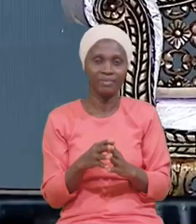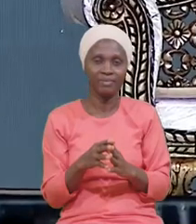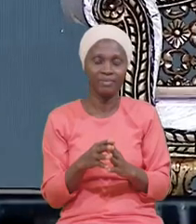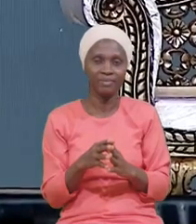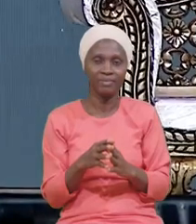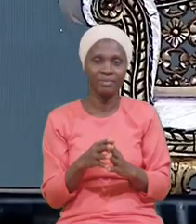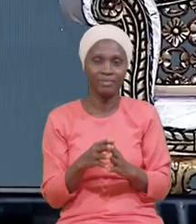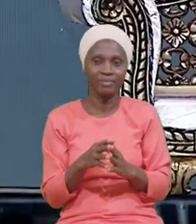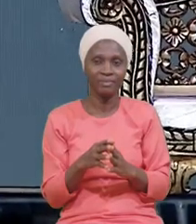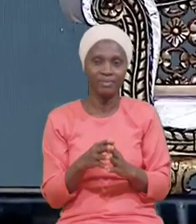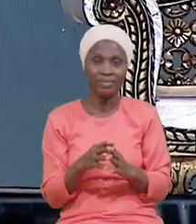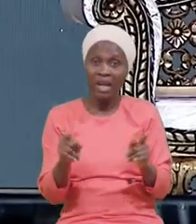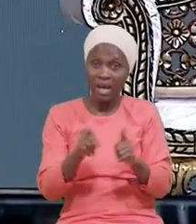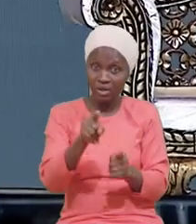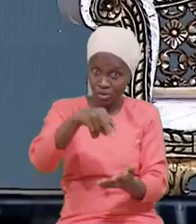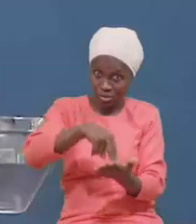ప్రభువుగా